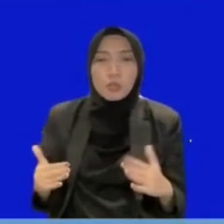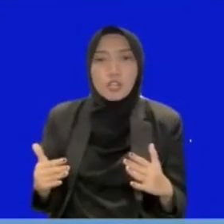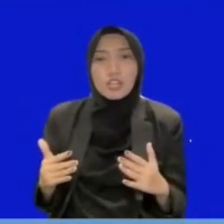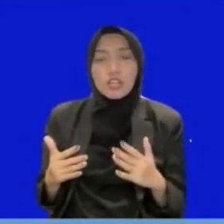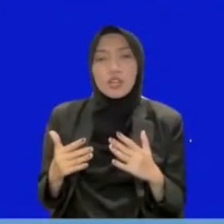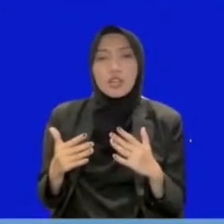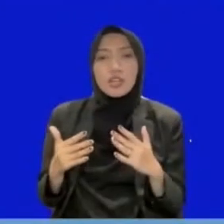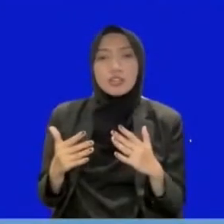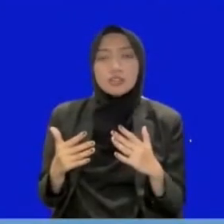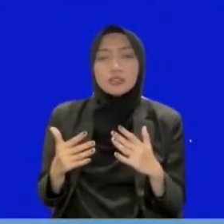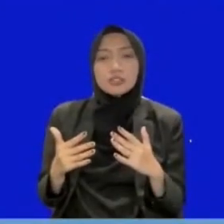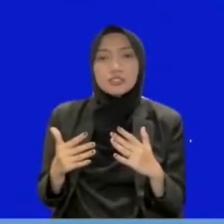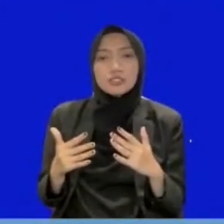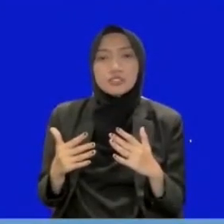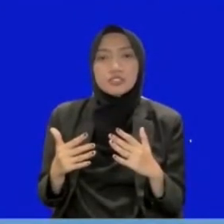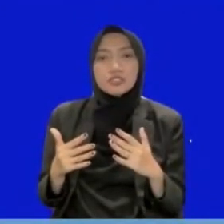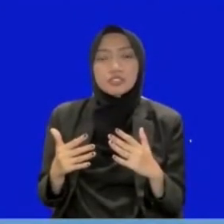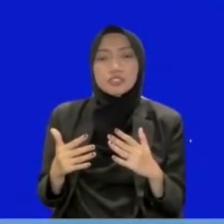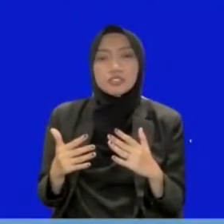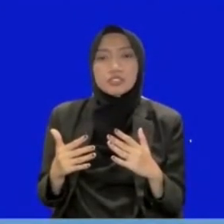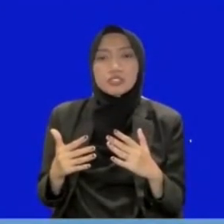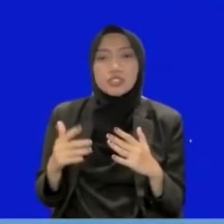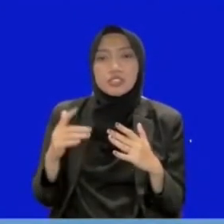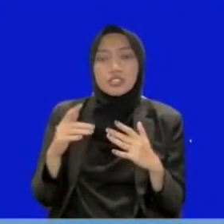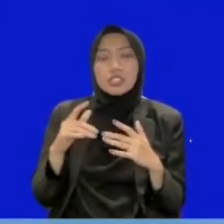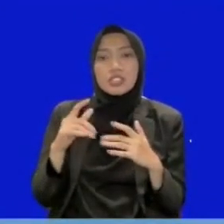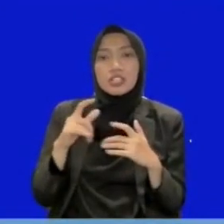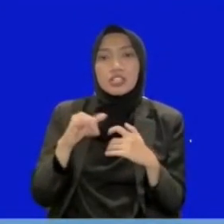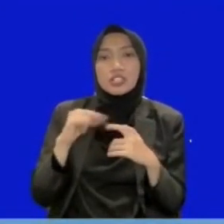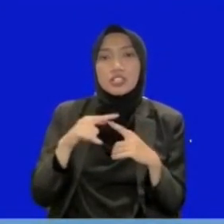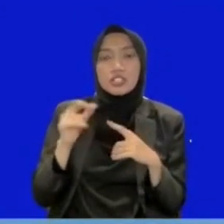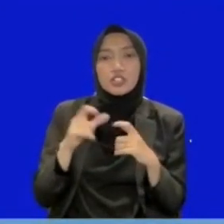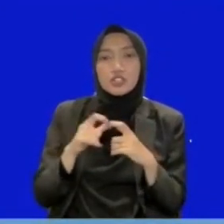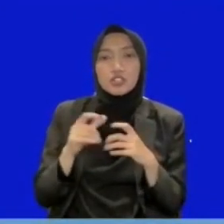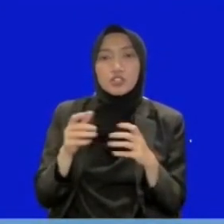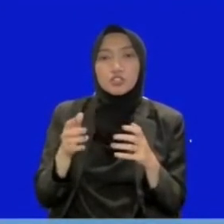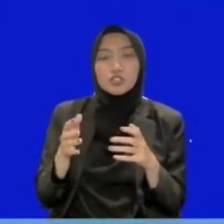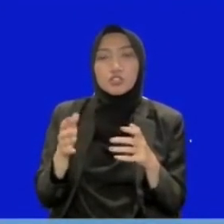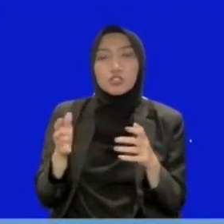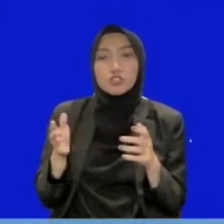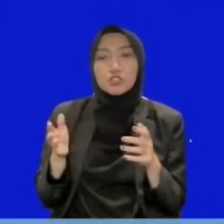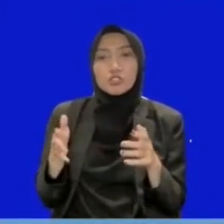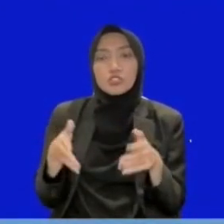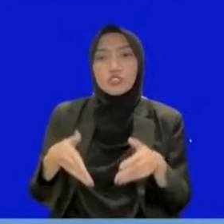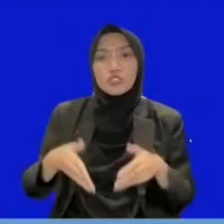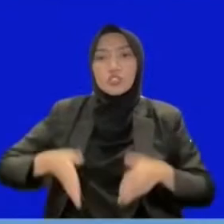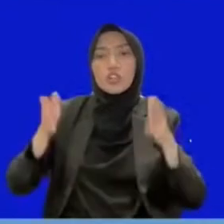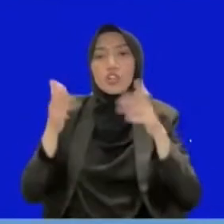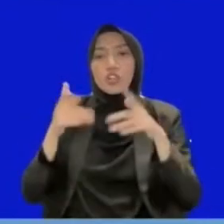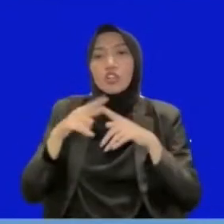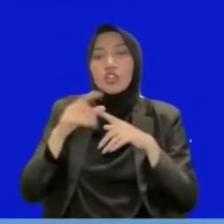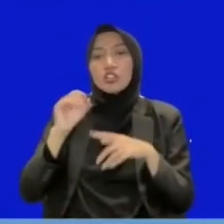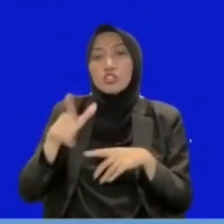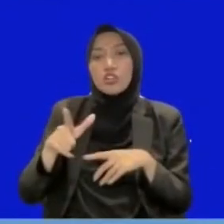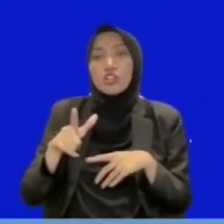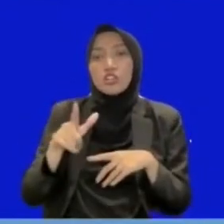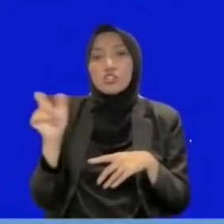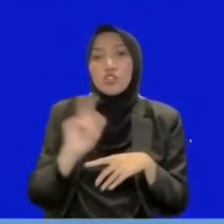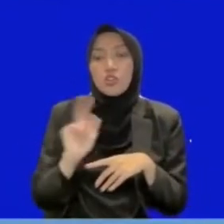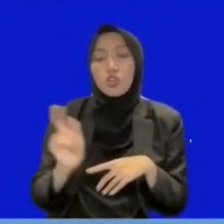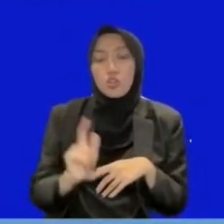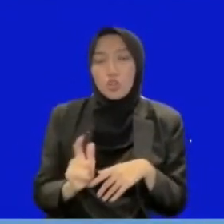juga. Jadi di sebelah selatan situ Sangiran ini kan ada pembangunan tol Solo Kertosono ya. Akhirnya